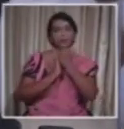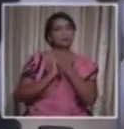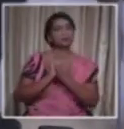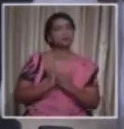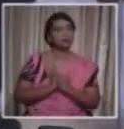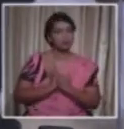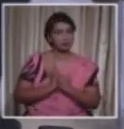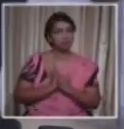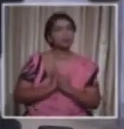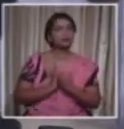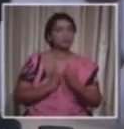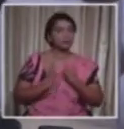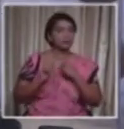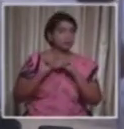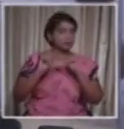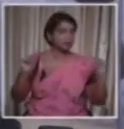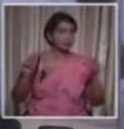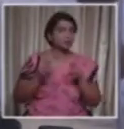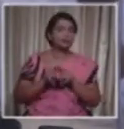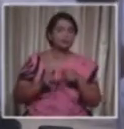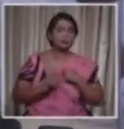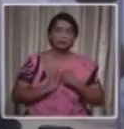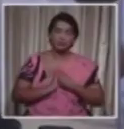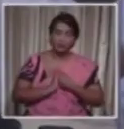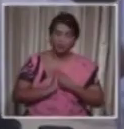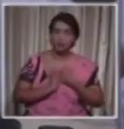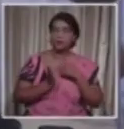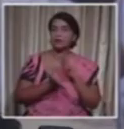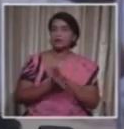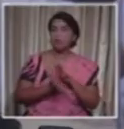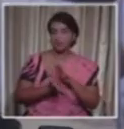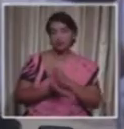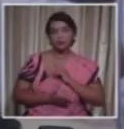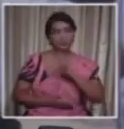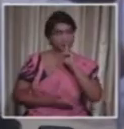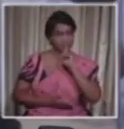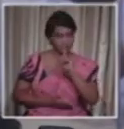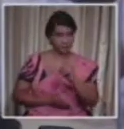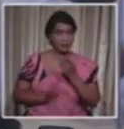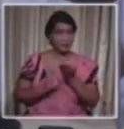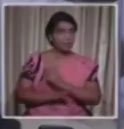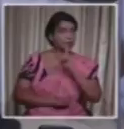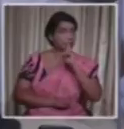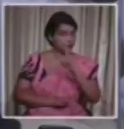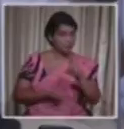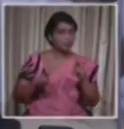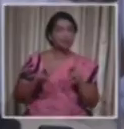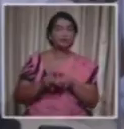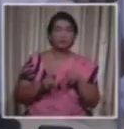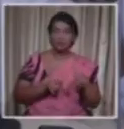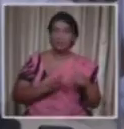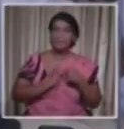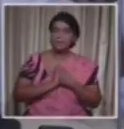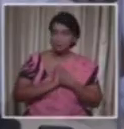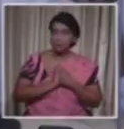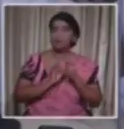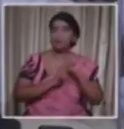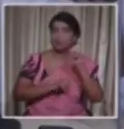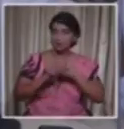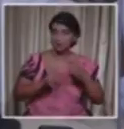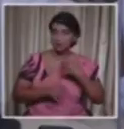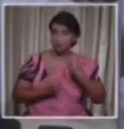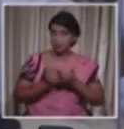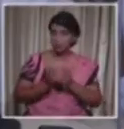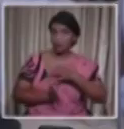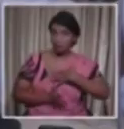යටතේ වගන්තිය ප්‍රකාරව මා ඉතාම සතුටින් ඉදිරිපත් කරන පෙරකී තනතුරට මෙම ගරු සභාව විසින් තමා තෝරාපත්